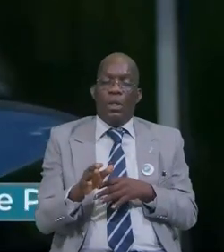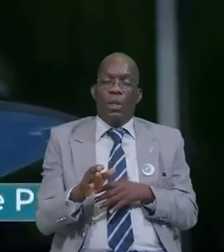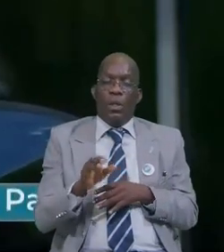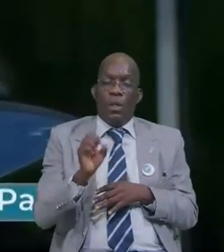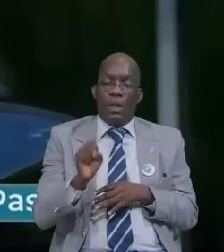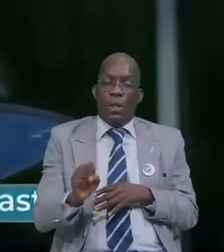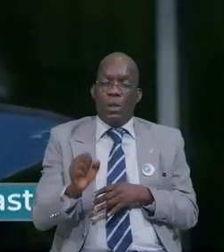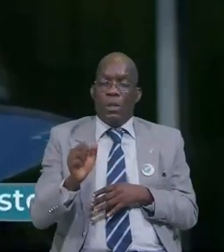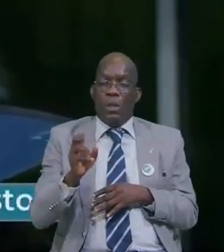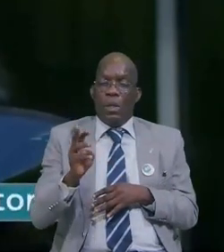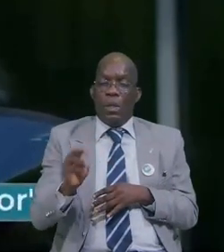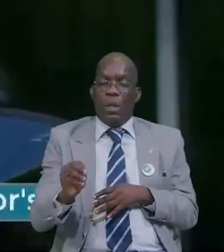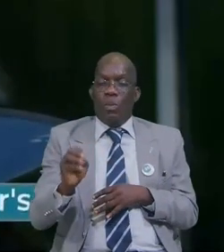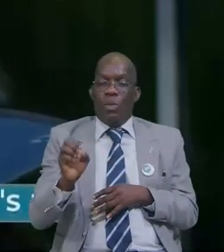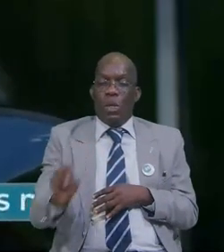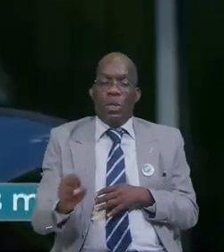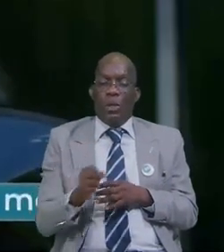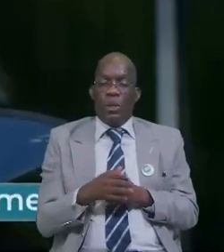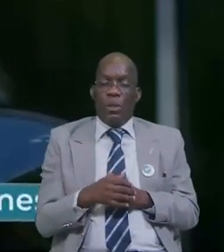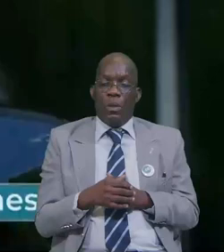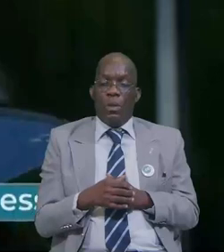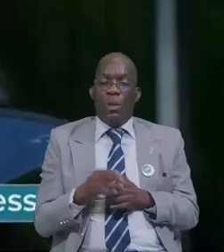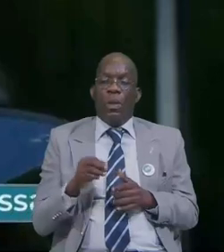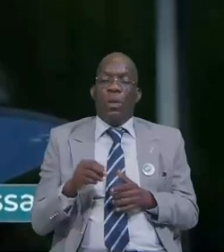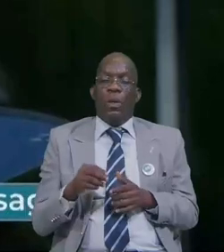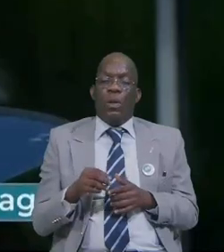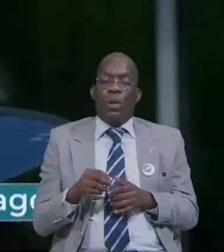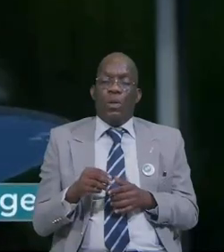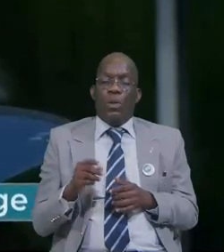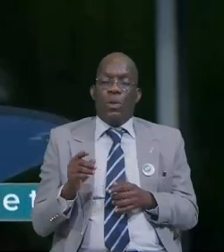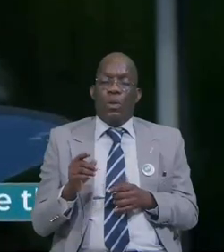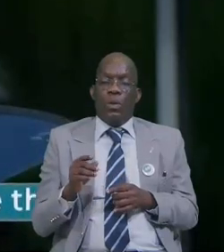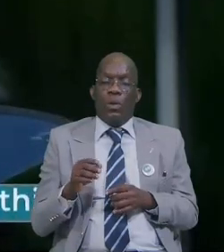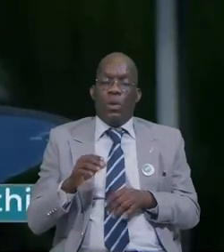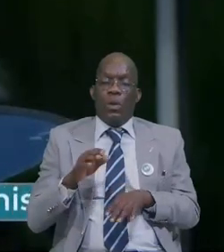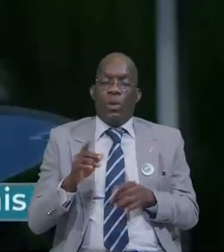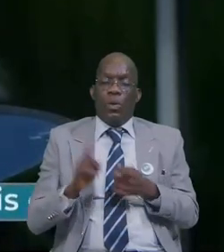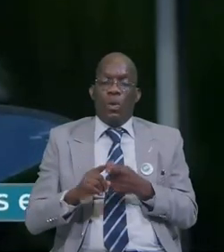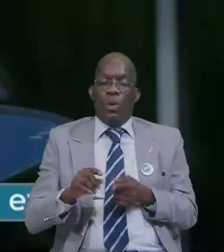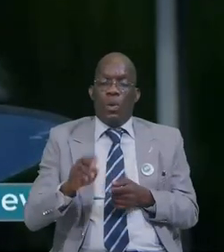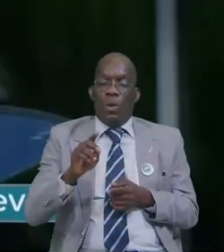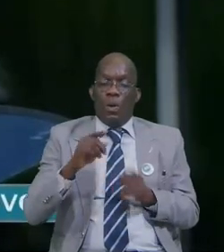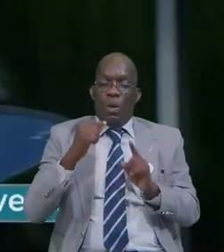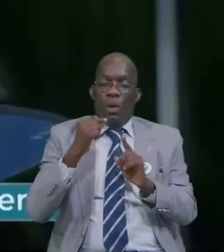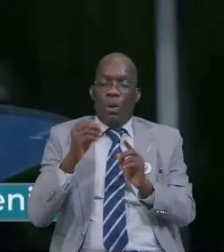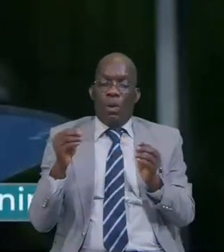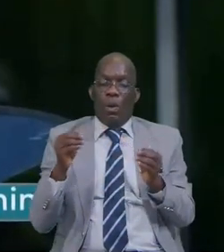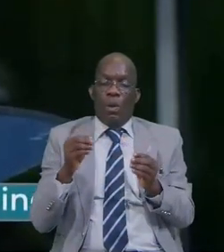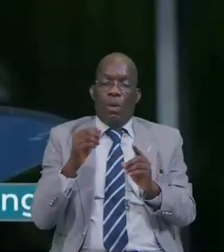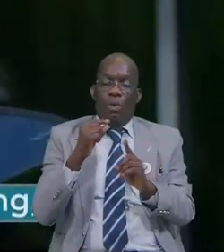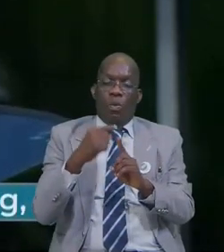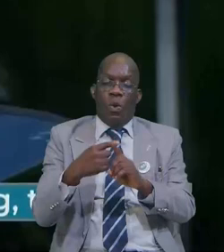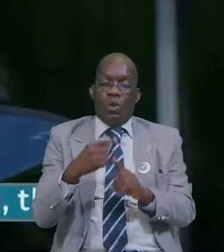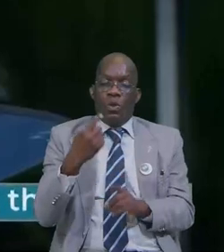pouvez nous envoyer des SMS, des numéros dans nos pays. Il y a des numéros qui vous sont communiqués. Et si vous avez suivi ça à la radio, à